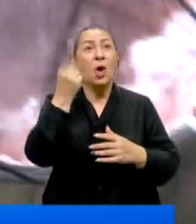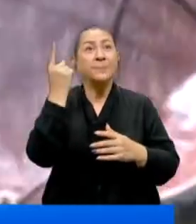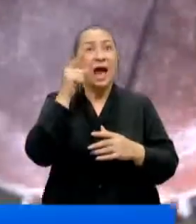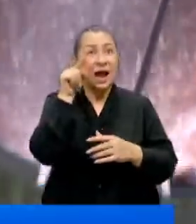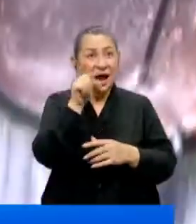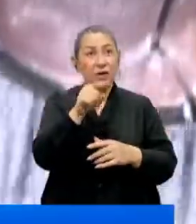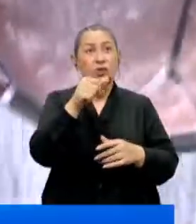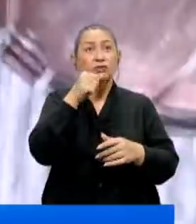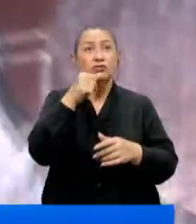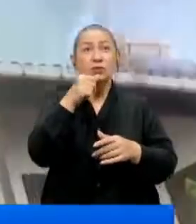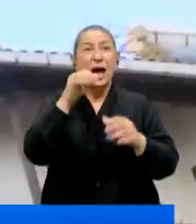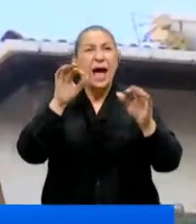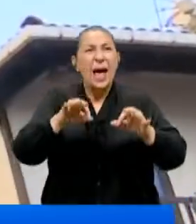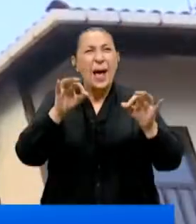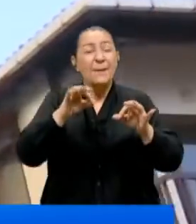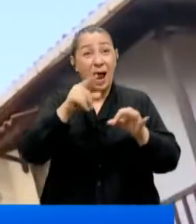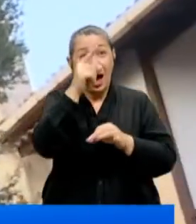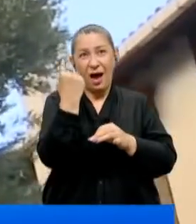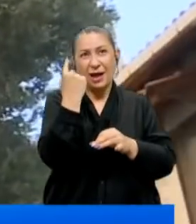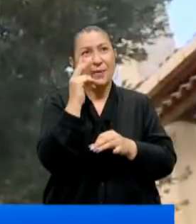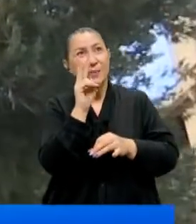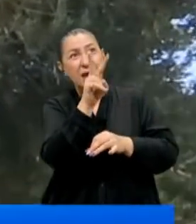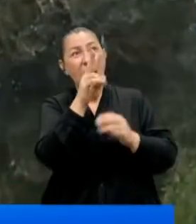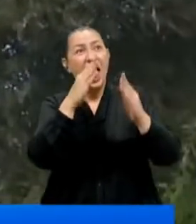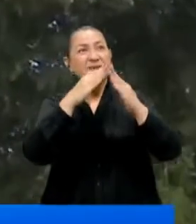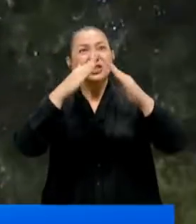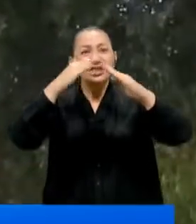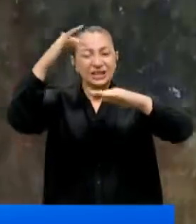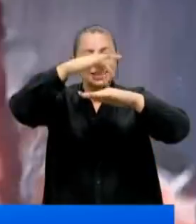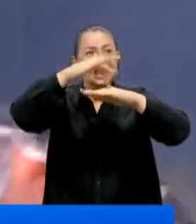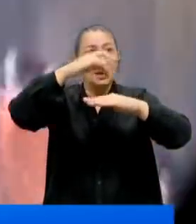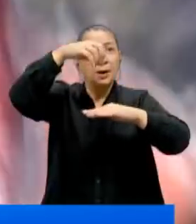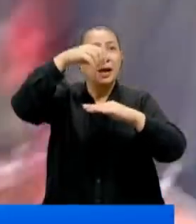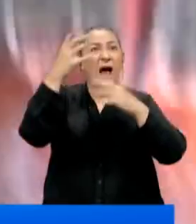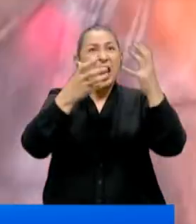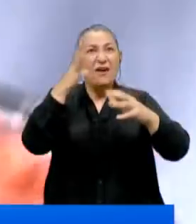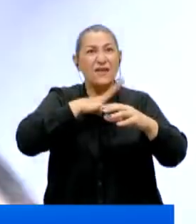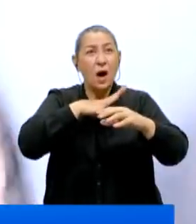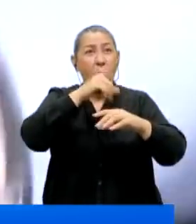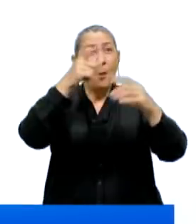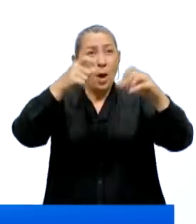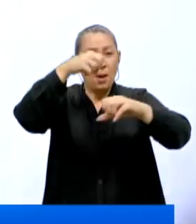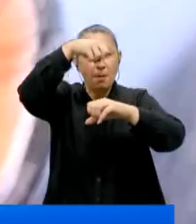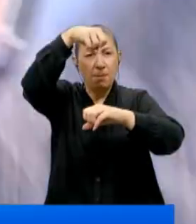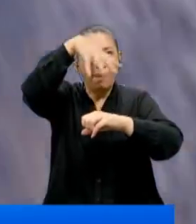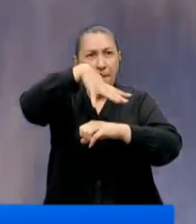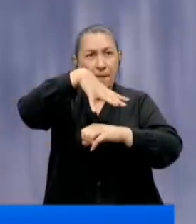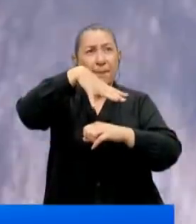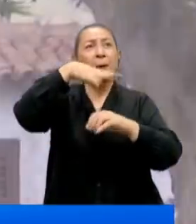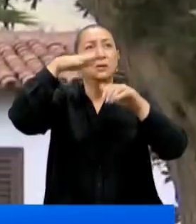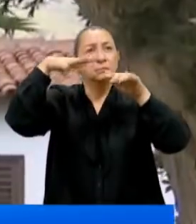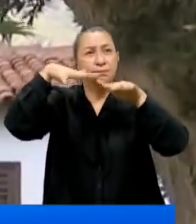helikopterler de suları hemen arkada bakın. Evlerin çatılarının hemen üstünde alevler o bölgeye bırakıyor ki aşağı